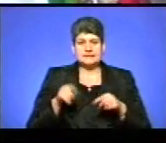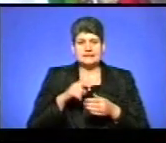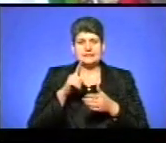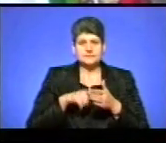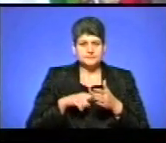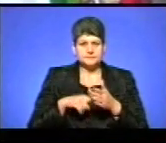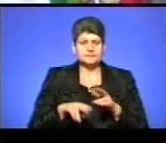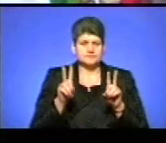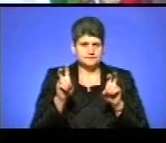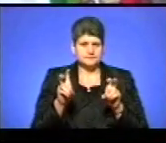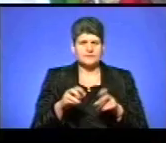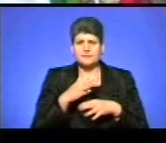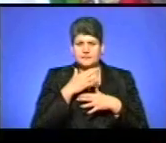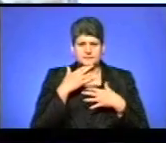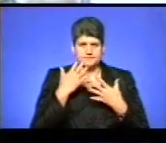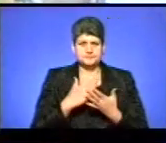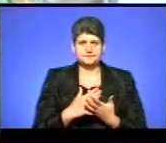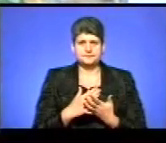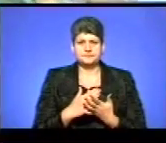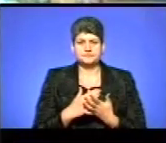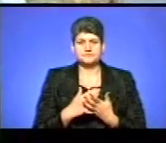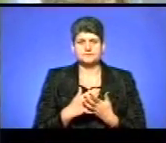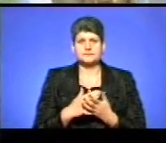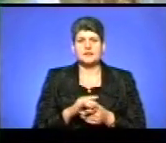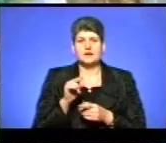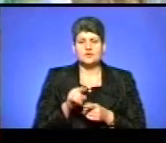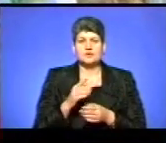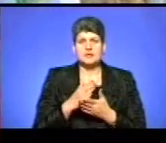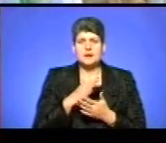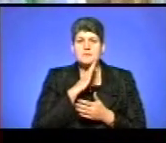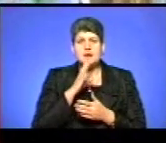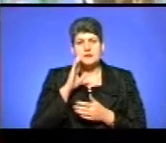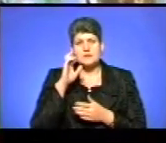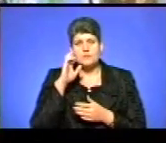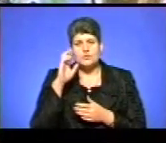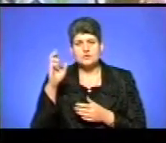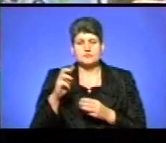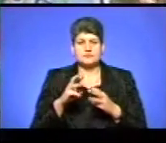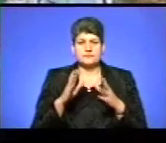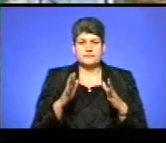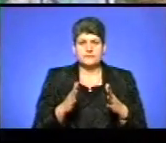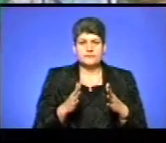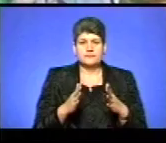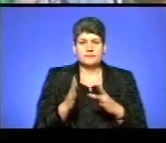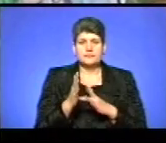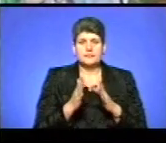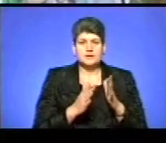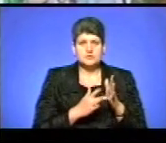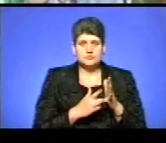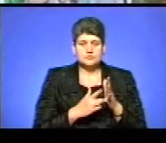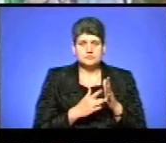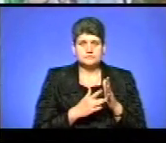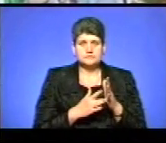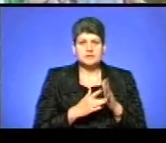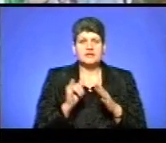Ганни Безносої майже десяток. Тут багато в мене є. Матір Божа у Стерлиці, от Ісус Хрестить, Іван